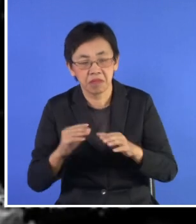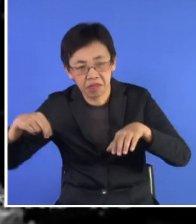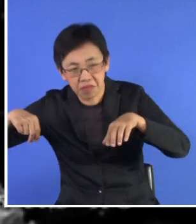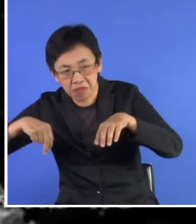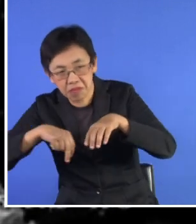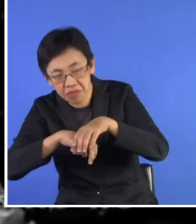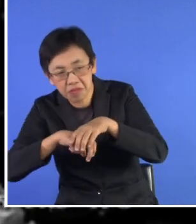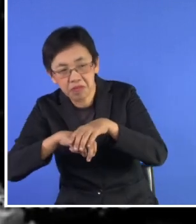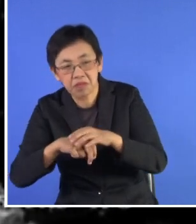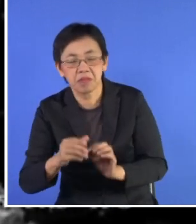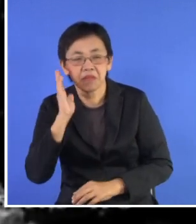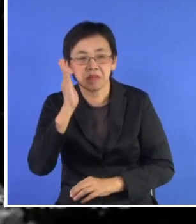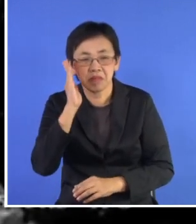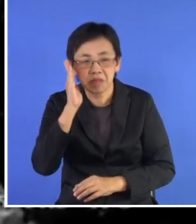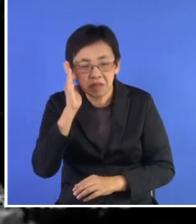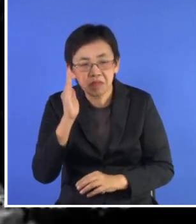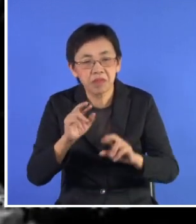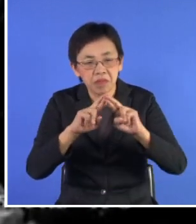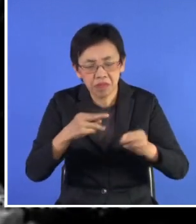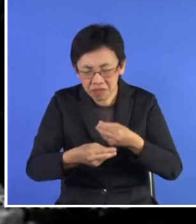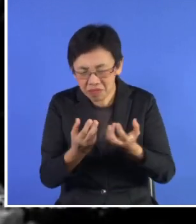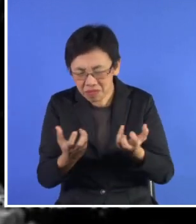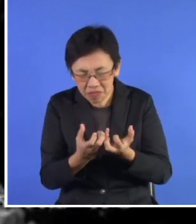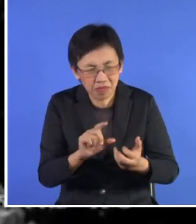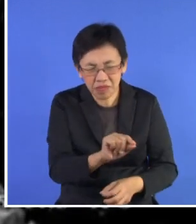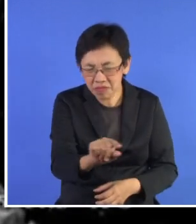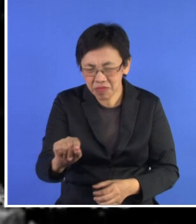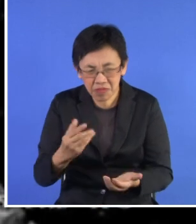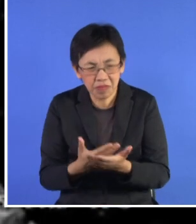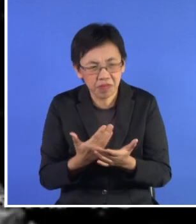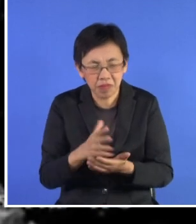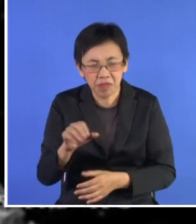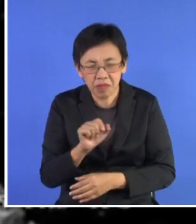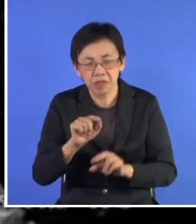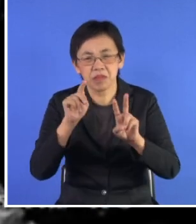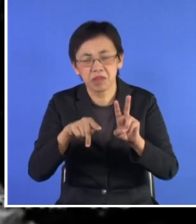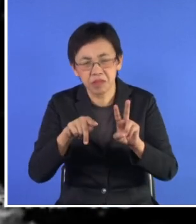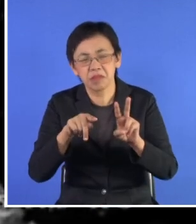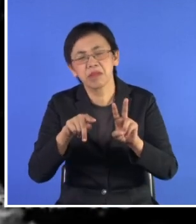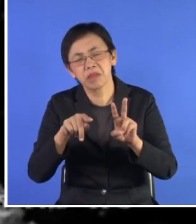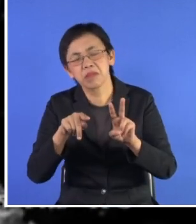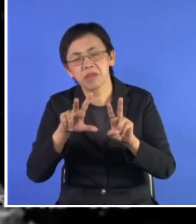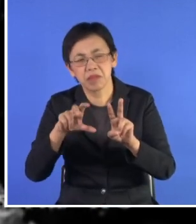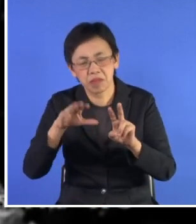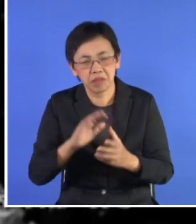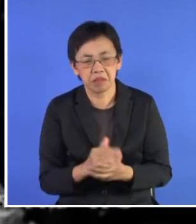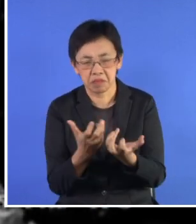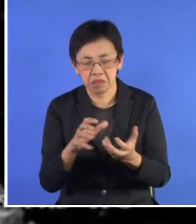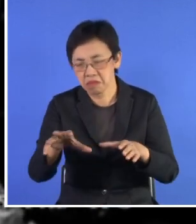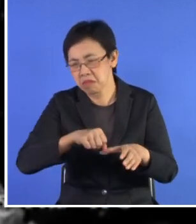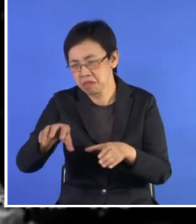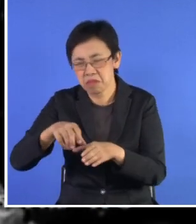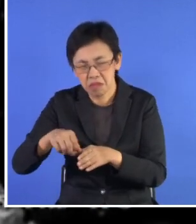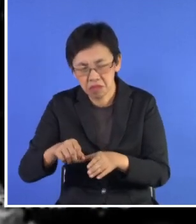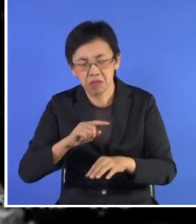ปิยวุฒิชัยรักษาบุกร้านทุกอย่าง 20บาทได้เงินไปตั้ง 2,300บาทแล้วก็ได้สินค้าอีกหลายรายการเหตุการณ์นี้เกิดขึ้น